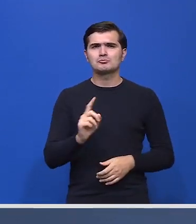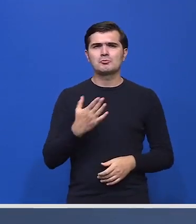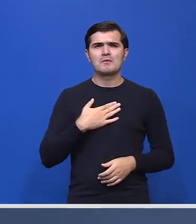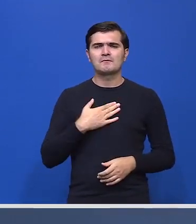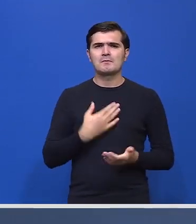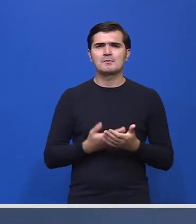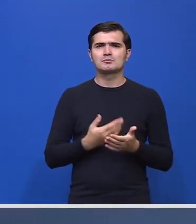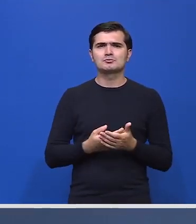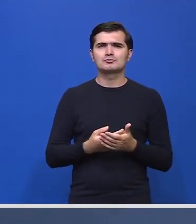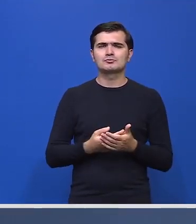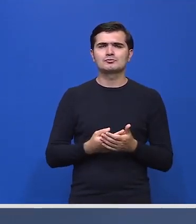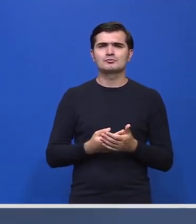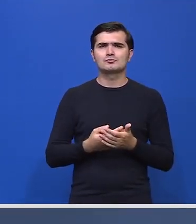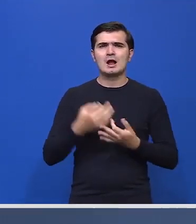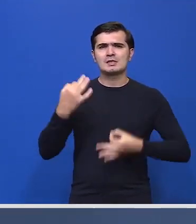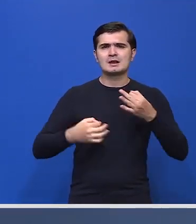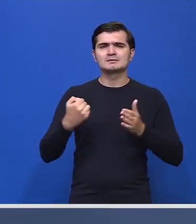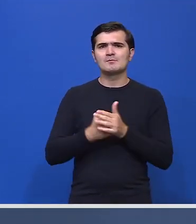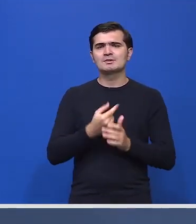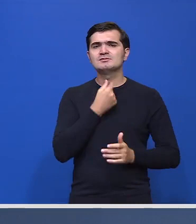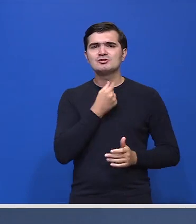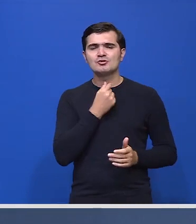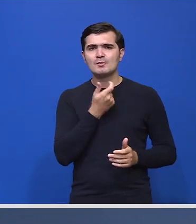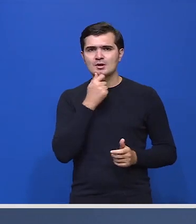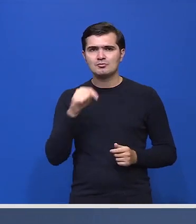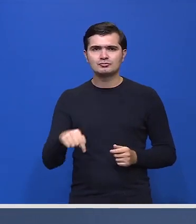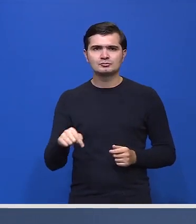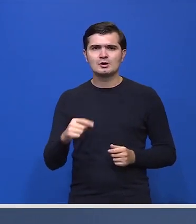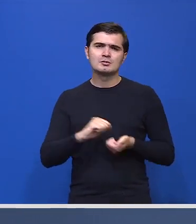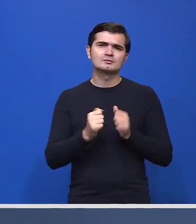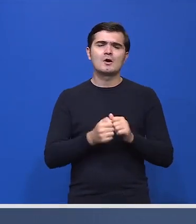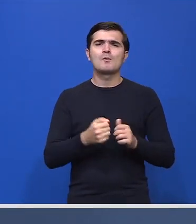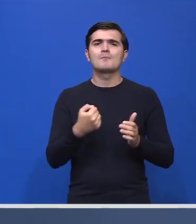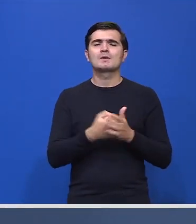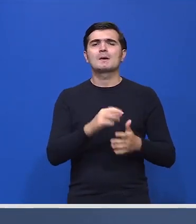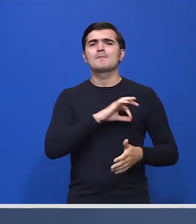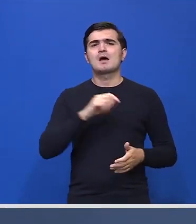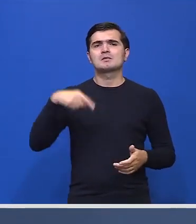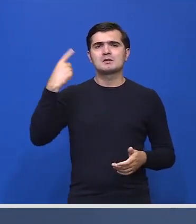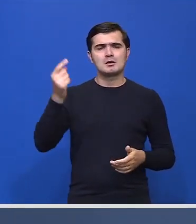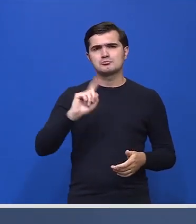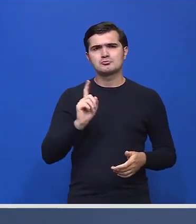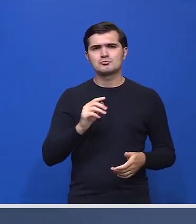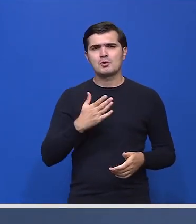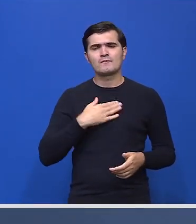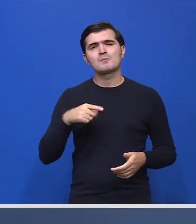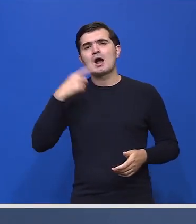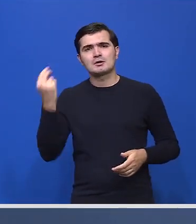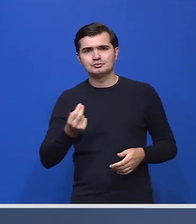pe prognoza de până în decembrie, cel puțin pe acest an fiscal bugetar, dar nici până în martie, altfel decât am